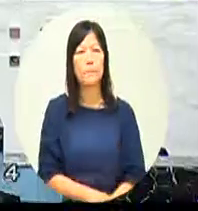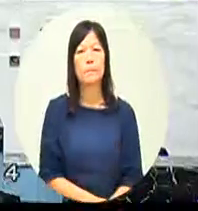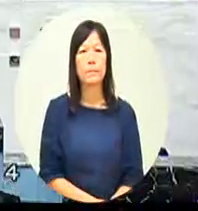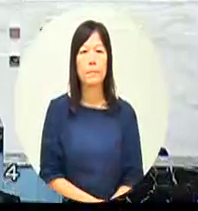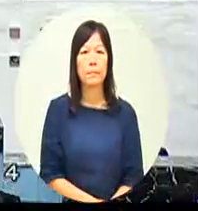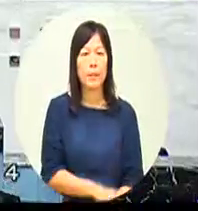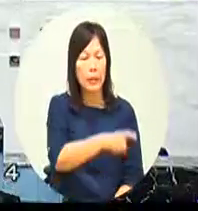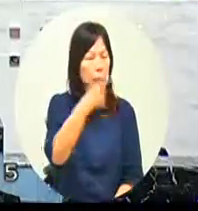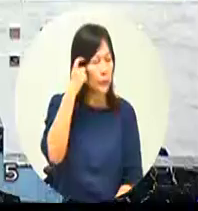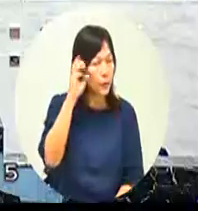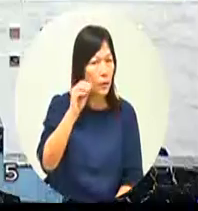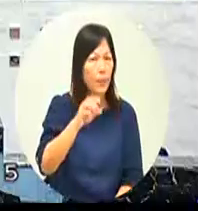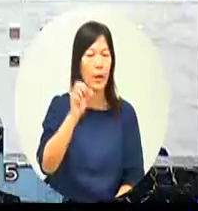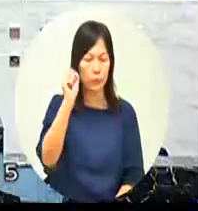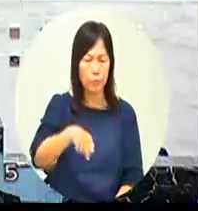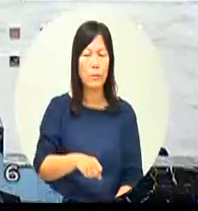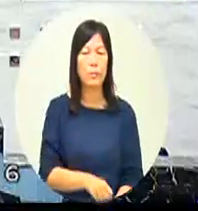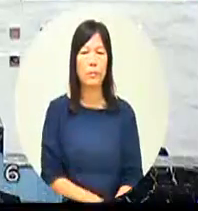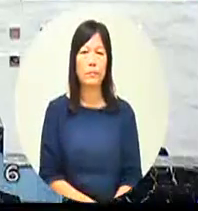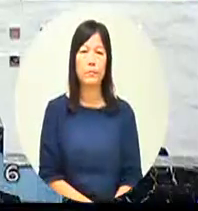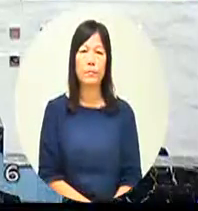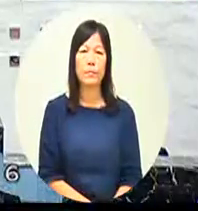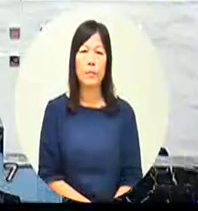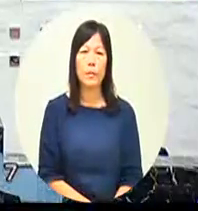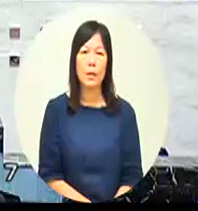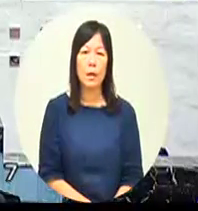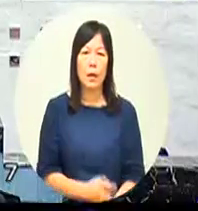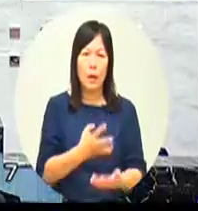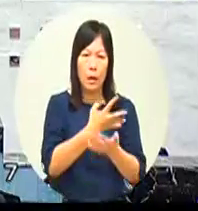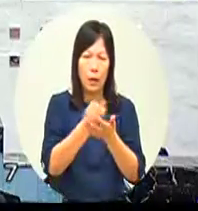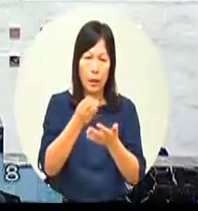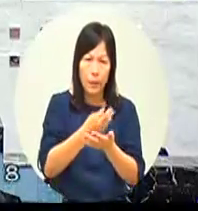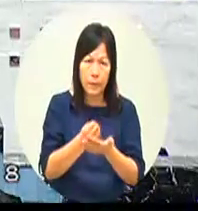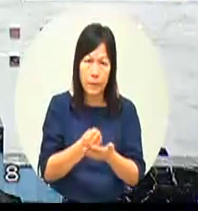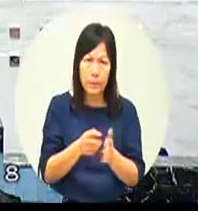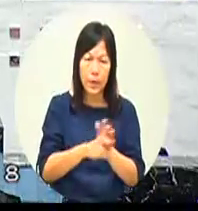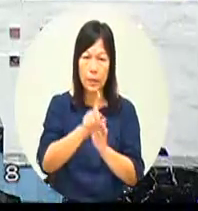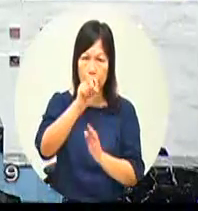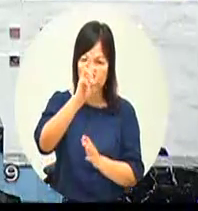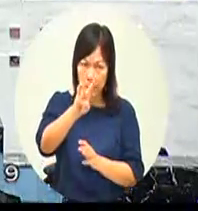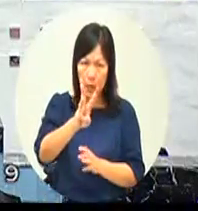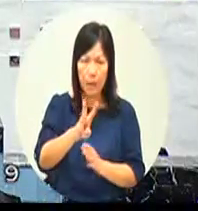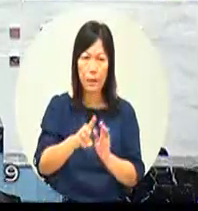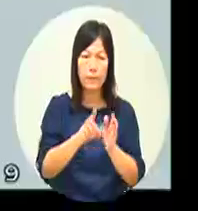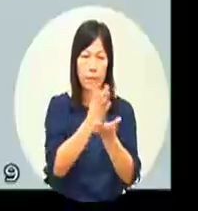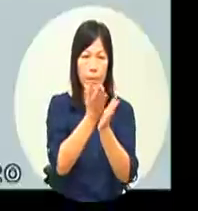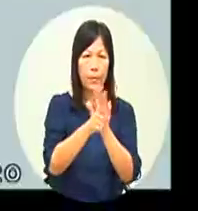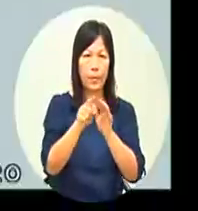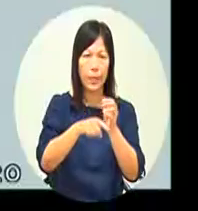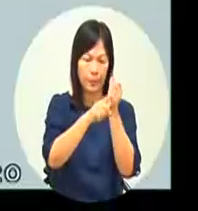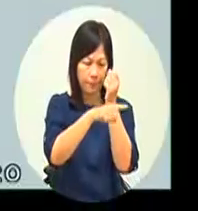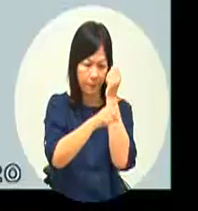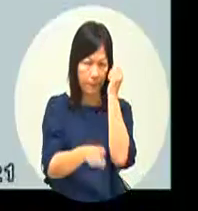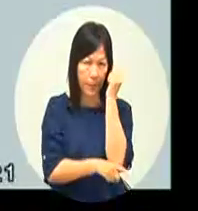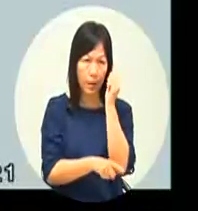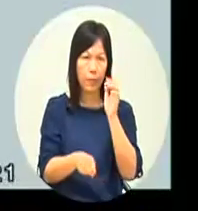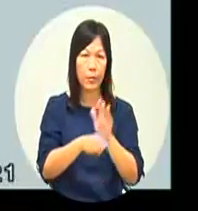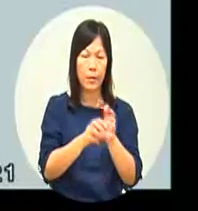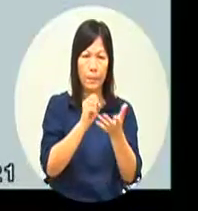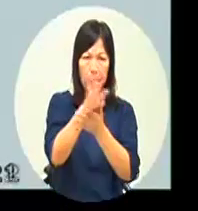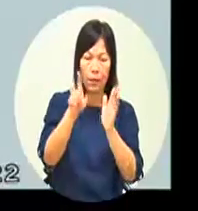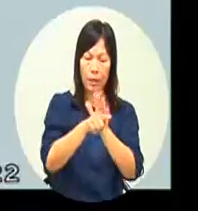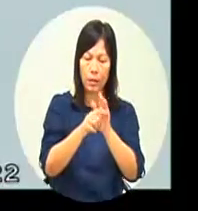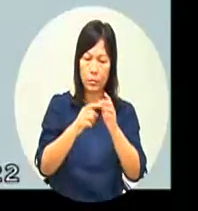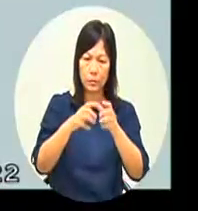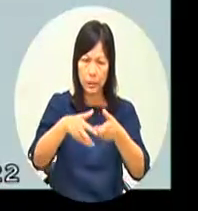见，准予备查。 案号十三，类别法规，报告机关高雄